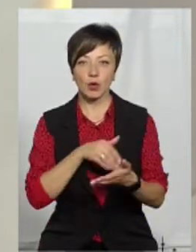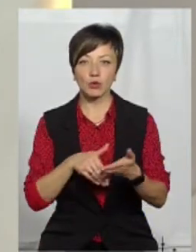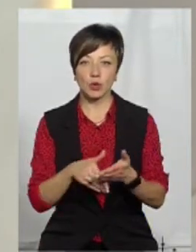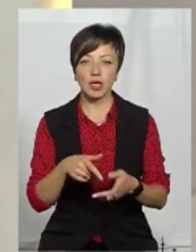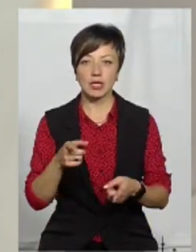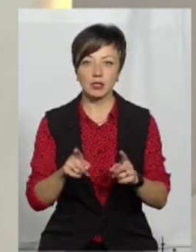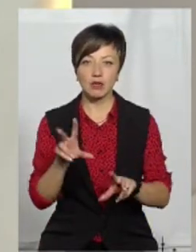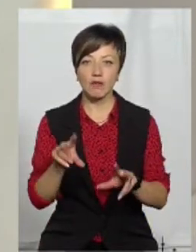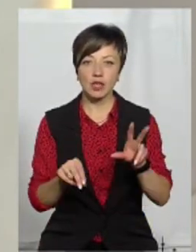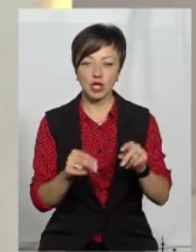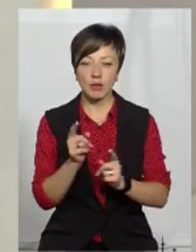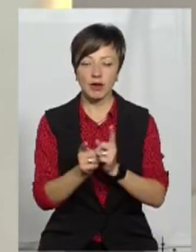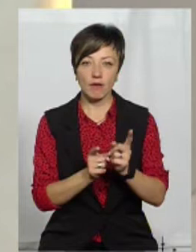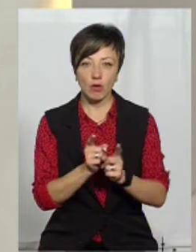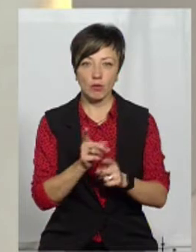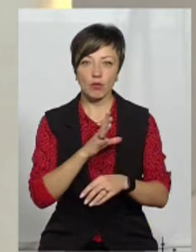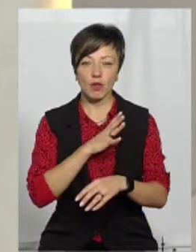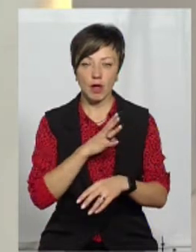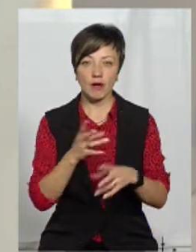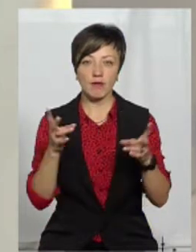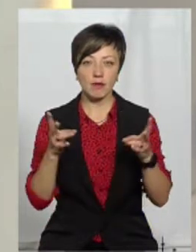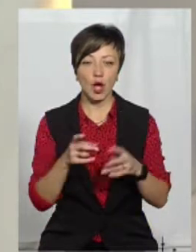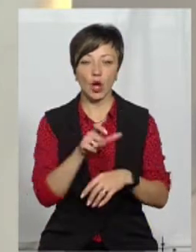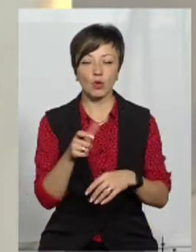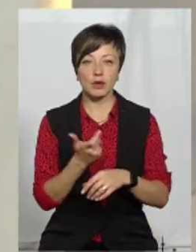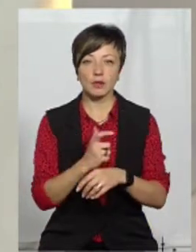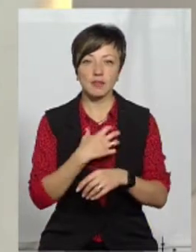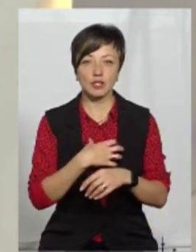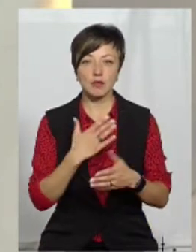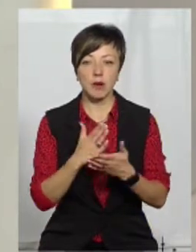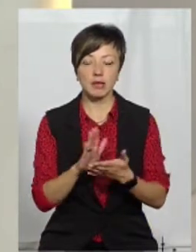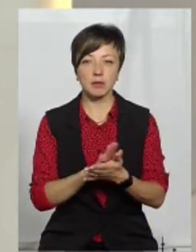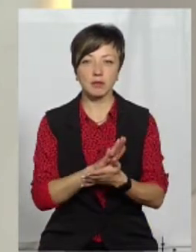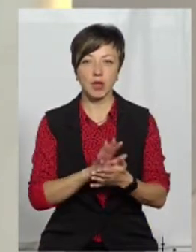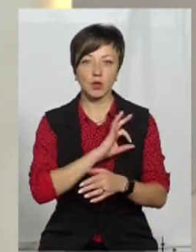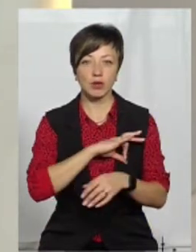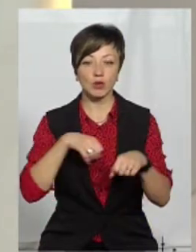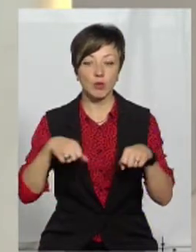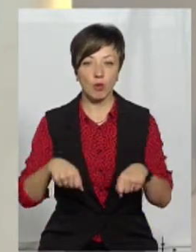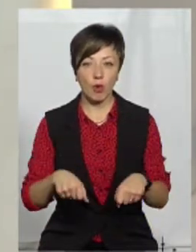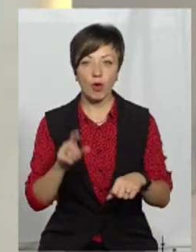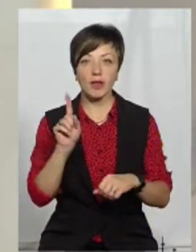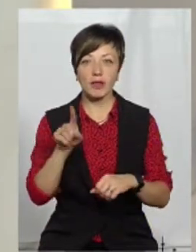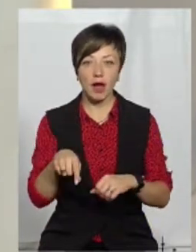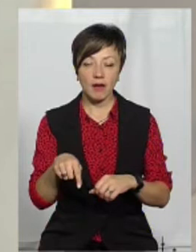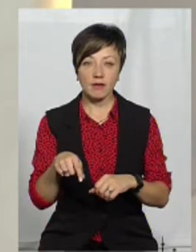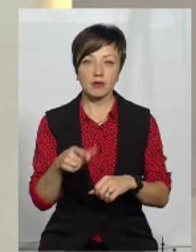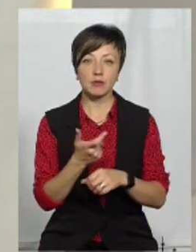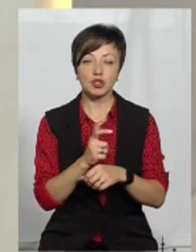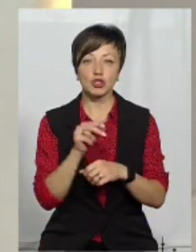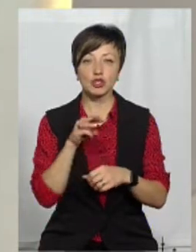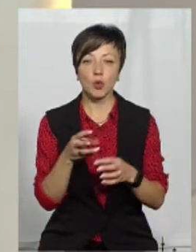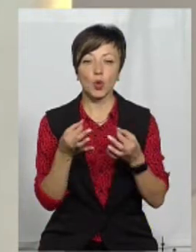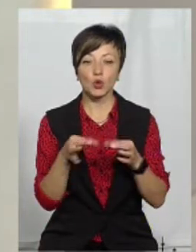дійсно, вважаємо, ця реформа була і є виправданою, оскільки людям більш важливо мати сьогодні безоплатну правову допомогу на районному рівні, навіть ніж доступ